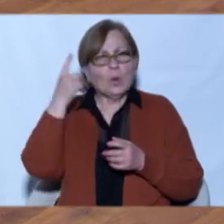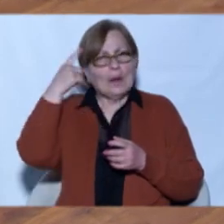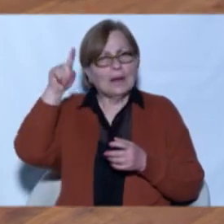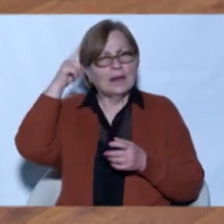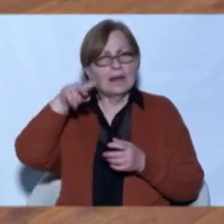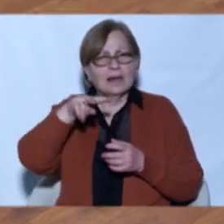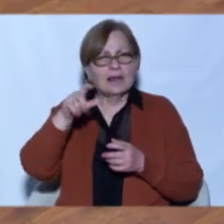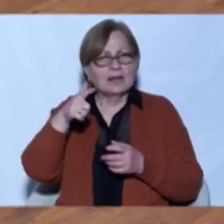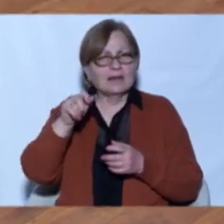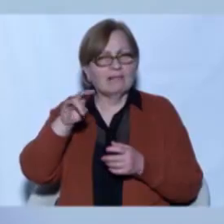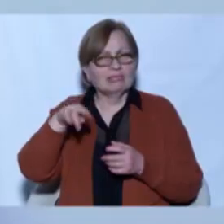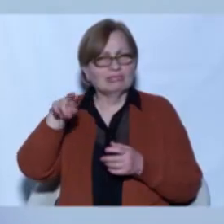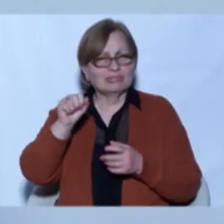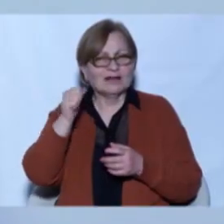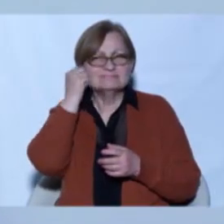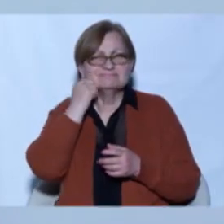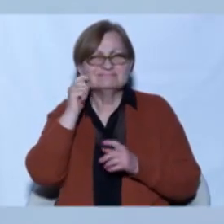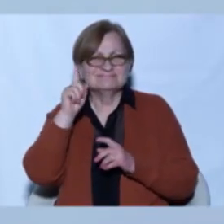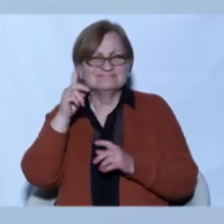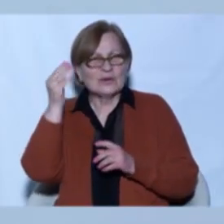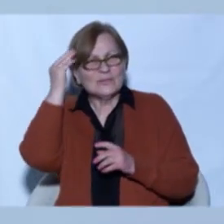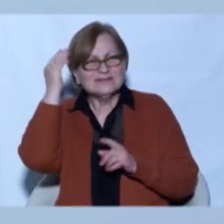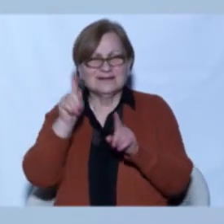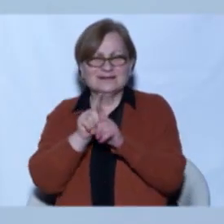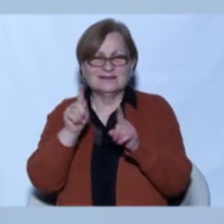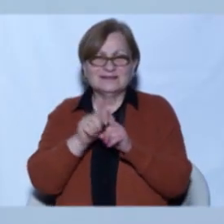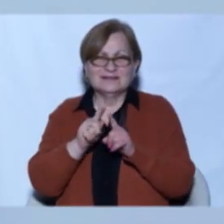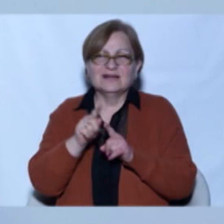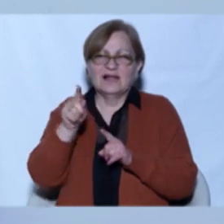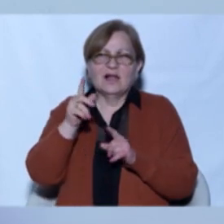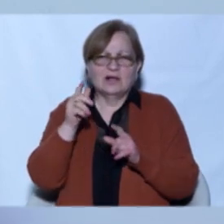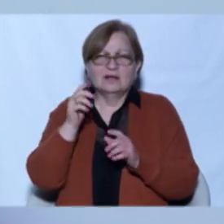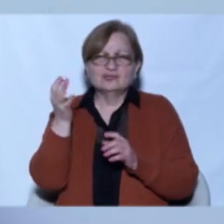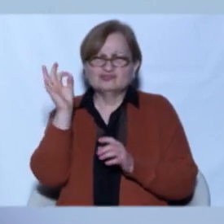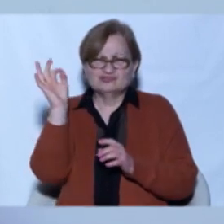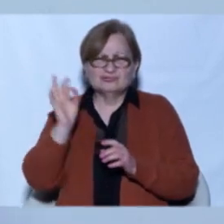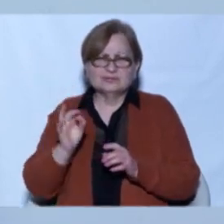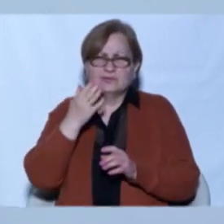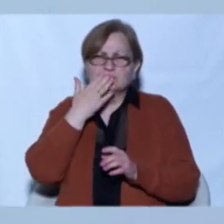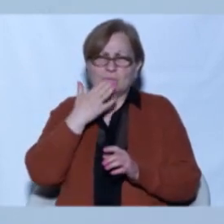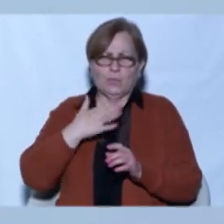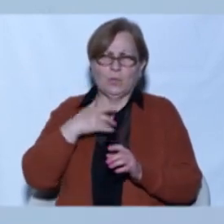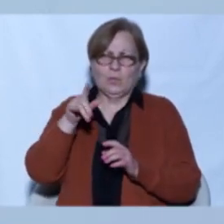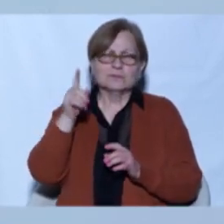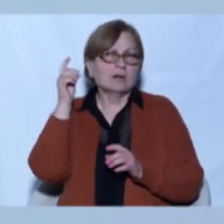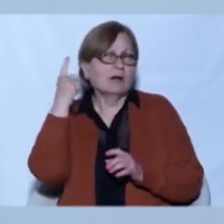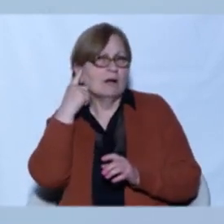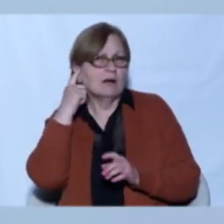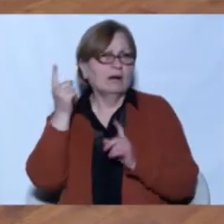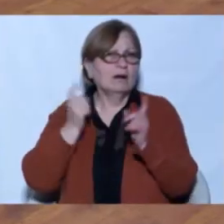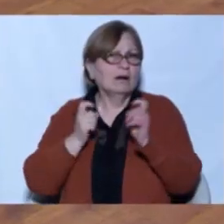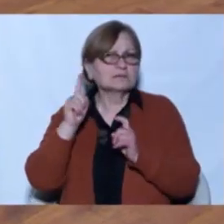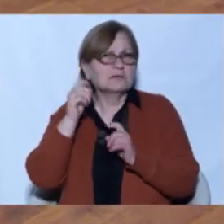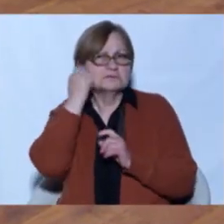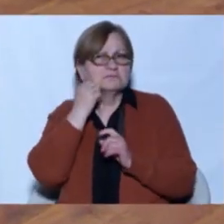საერთოდ ლეგენდას მწერლები იყენებენ მხატვრული ტექსტების შესაქმნელად, ანუ რამდენიმე ტექსტი შექმნილა